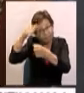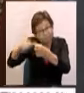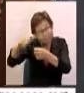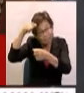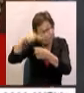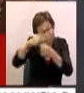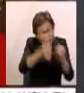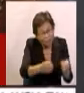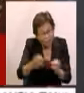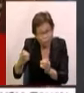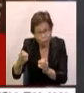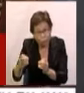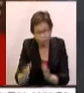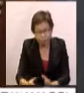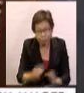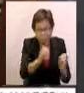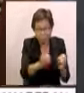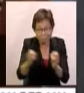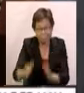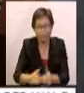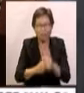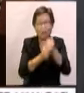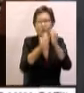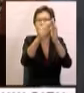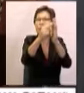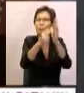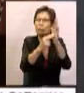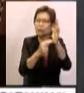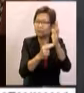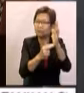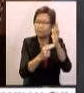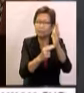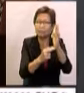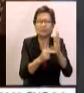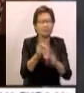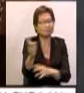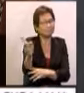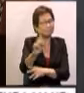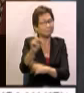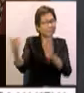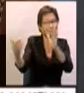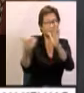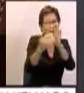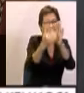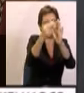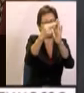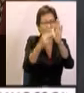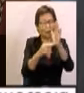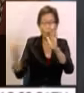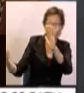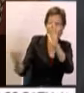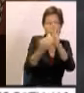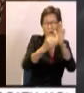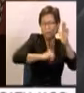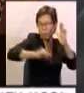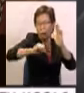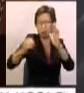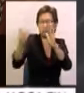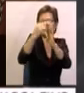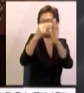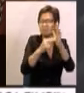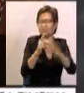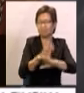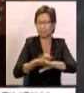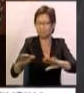panjur agar mematuhi peraturan dan tidak melanggar peruntukan undang-undang yang telah ditetapkan. Itu satu. Yang